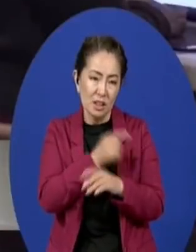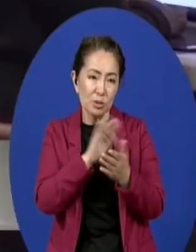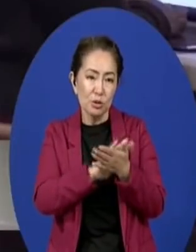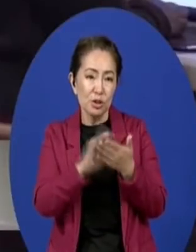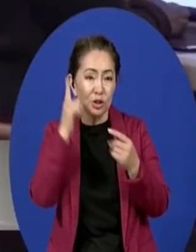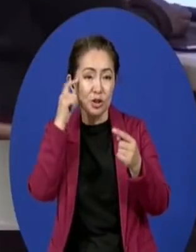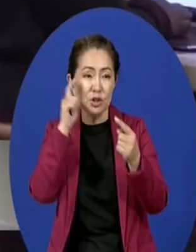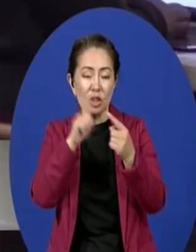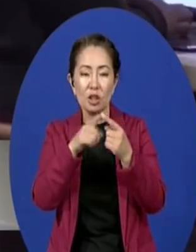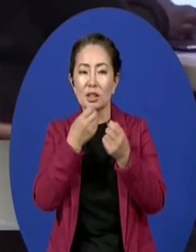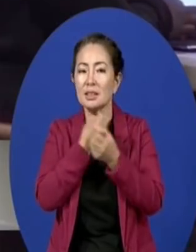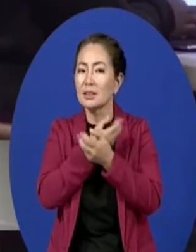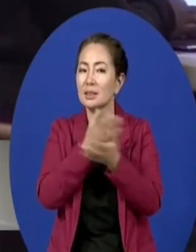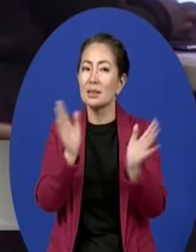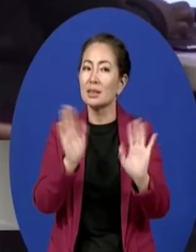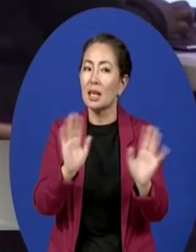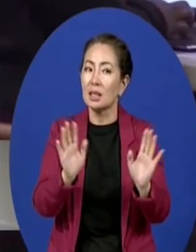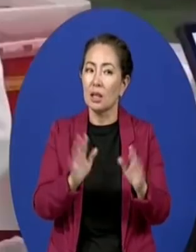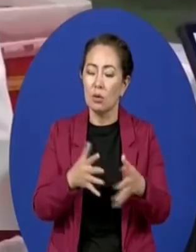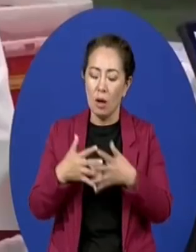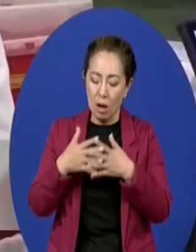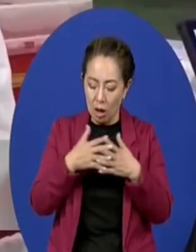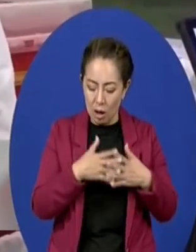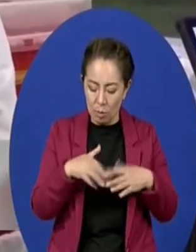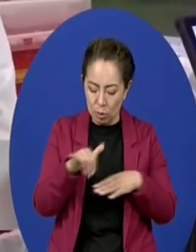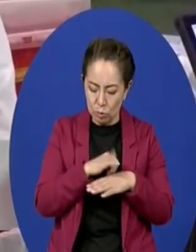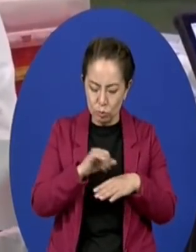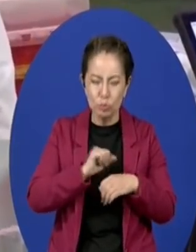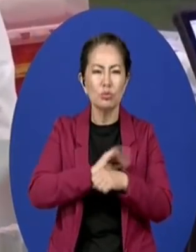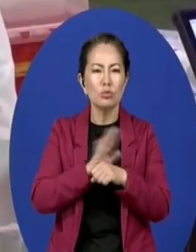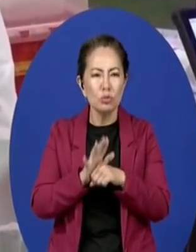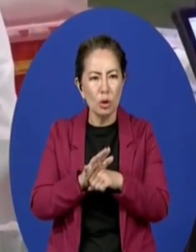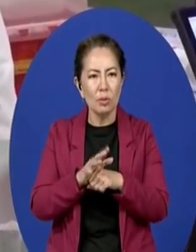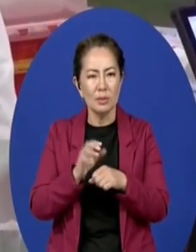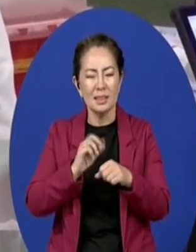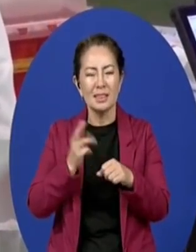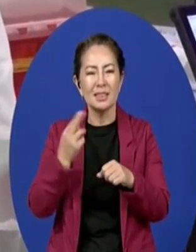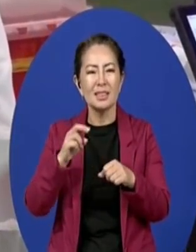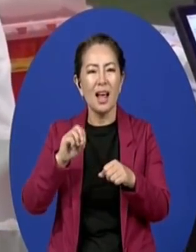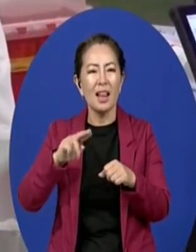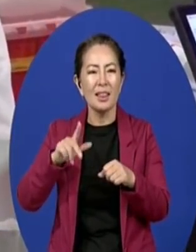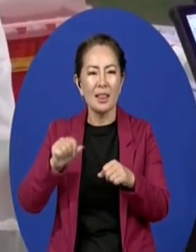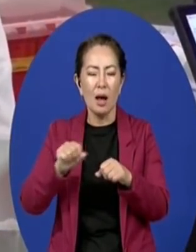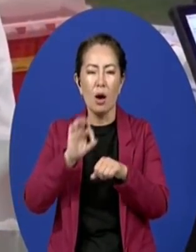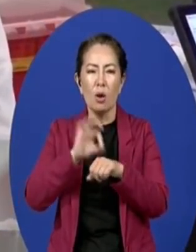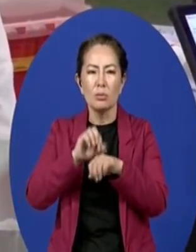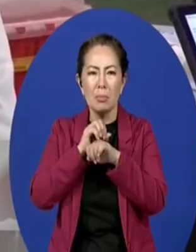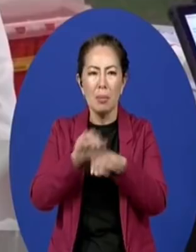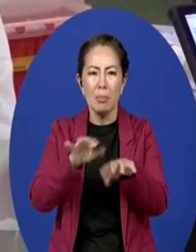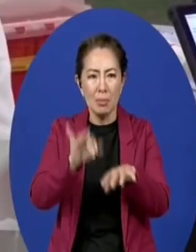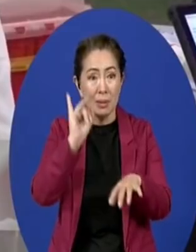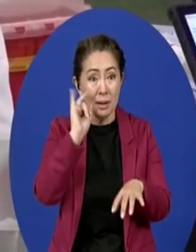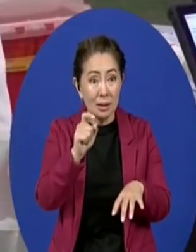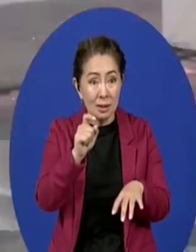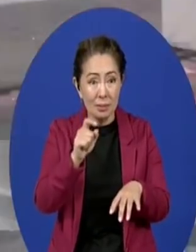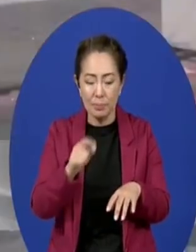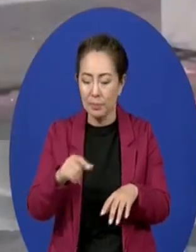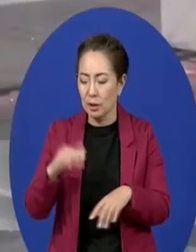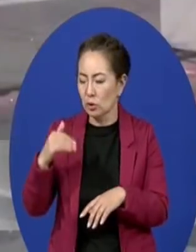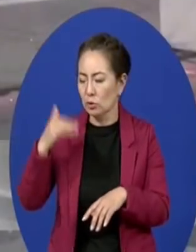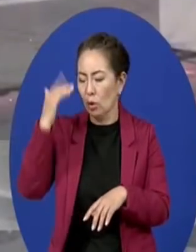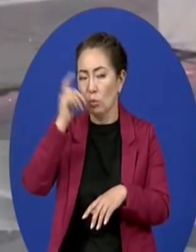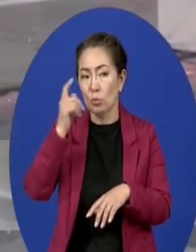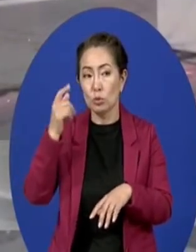олон нийтэд зарлаагүй юм. Америк нэгдсэн улсад коронавирусны дельта хувилбар хурдастай тархаж байх үеэр насанд